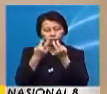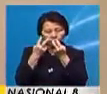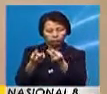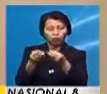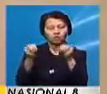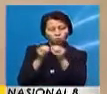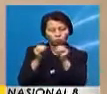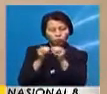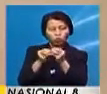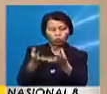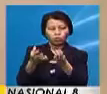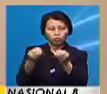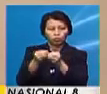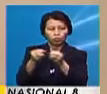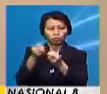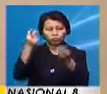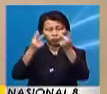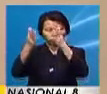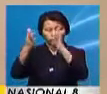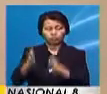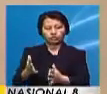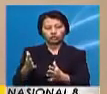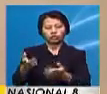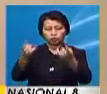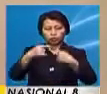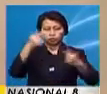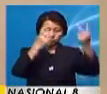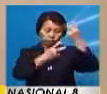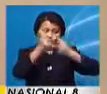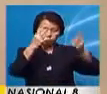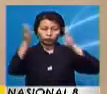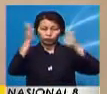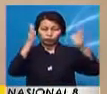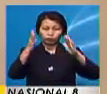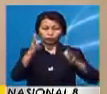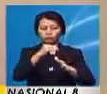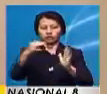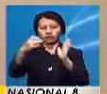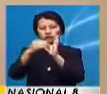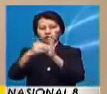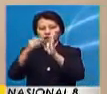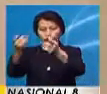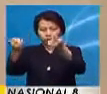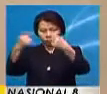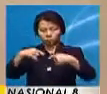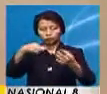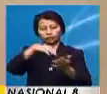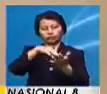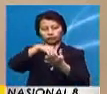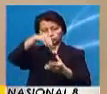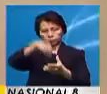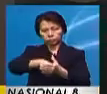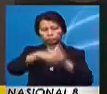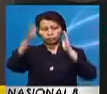more Maldivians visit Malaysia and also their students to study in Malaysia.